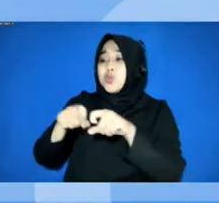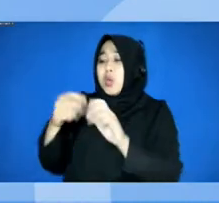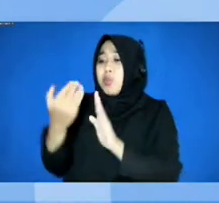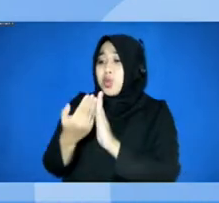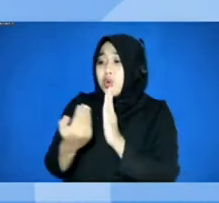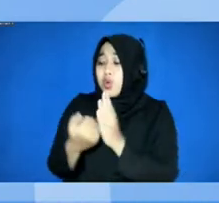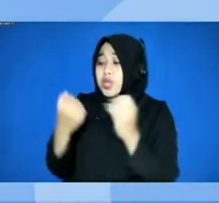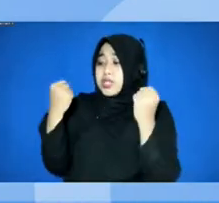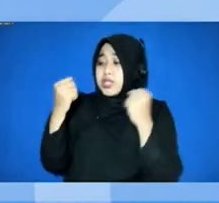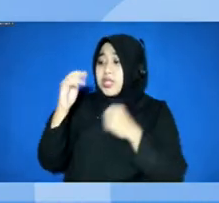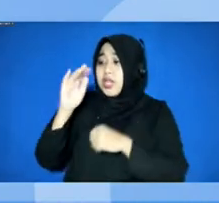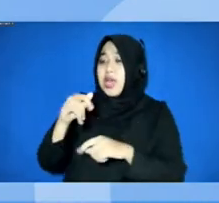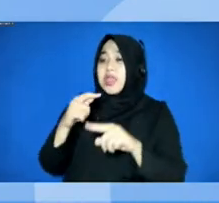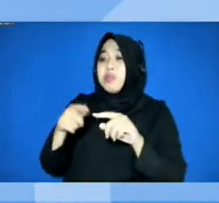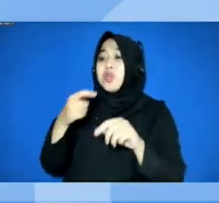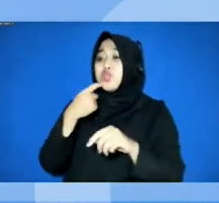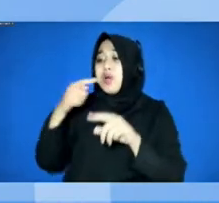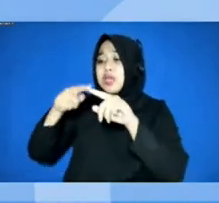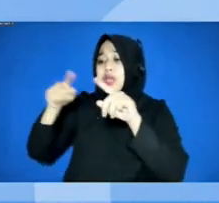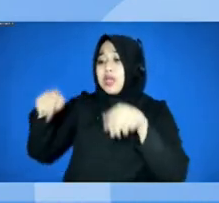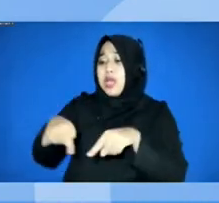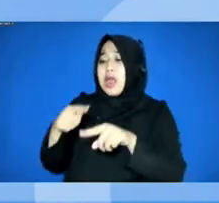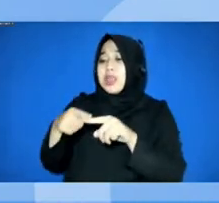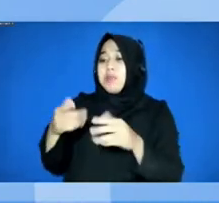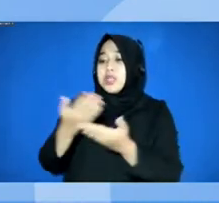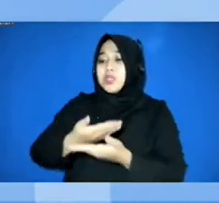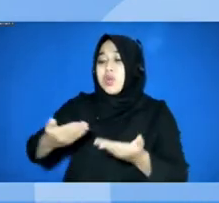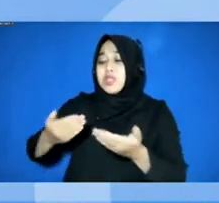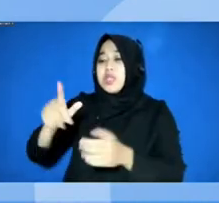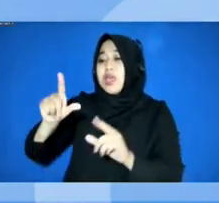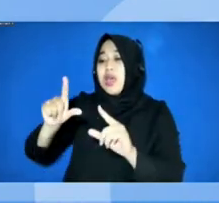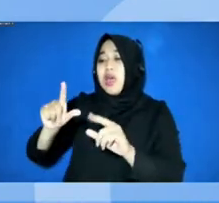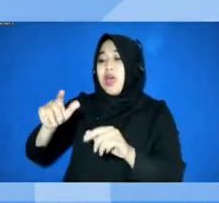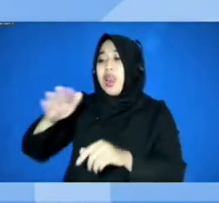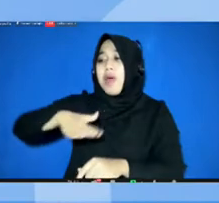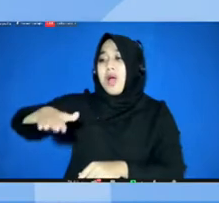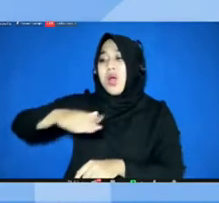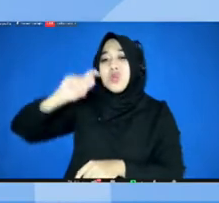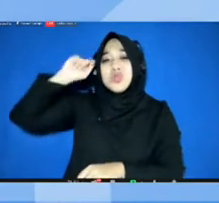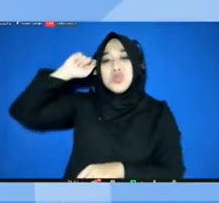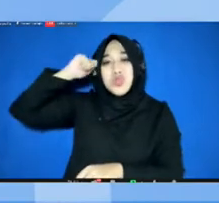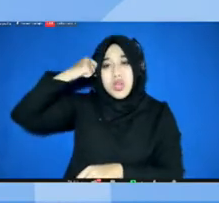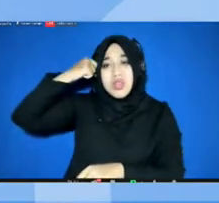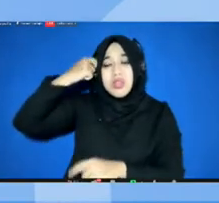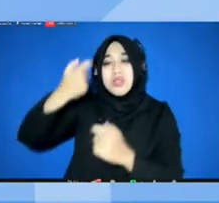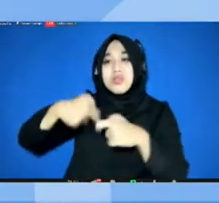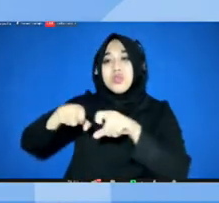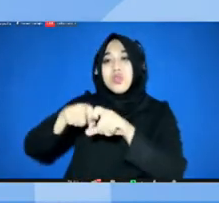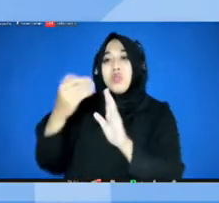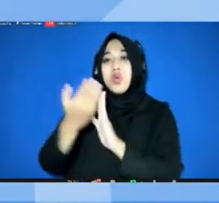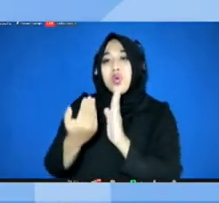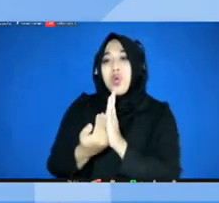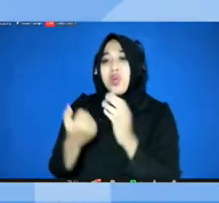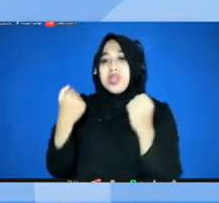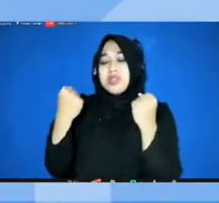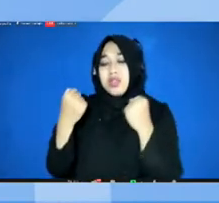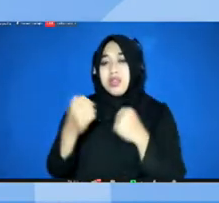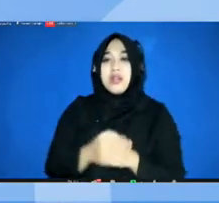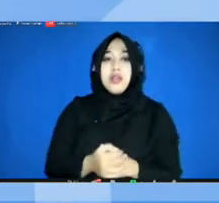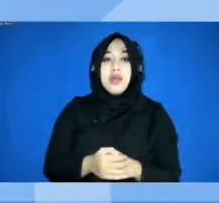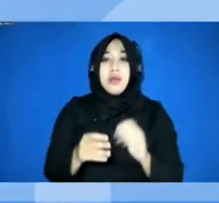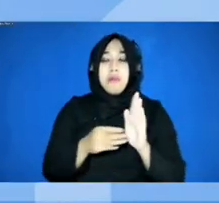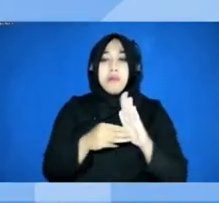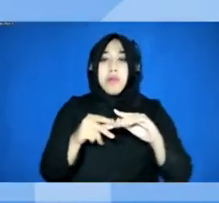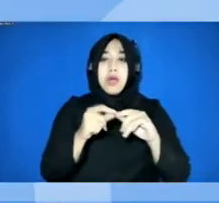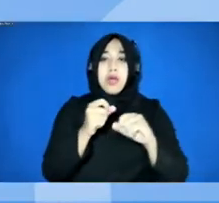Ya tapi di atas kertas saja, pas dilaksanakan di lapangan sulit untuk sesuai prokes. Sangat sulit. Nah maka di Magetan